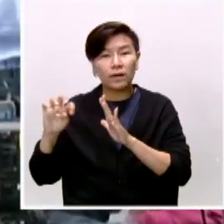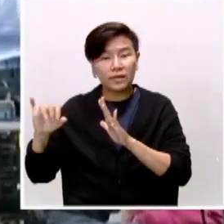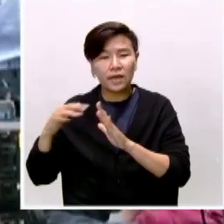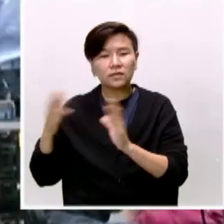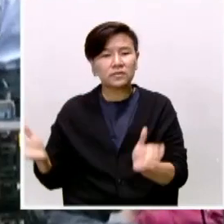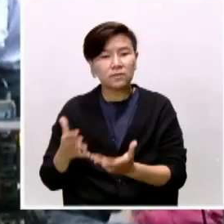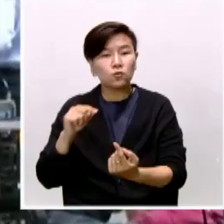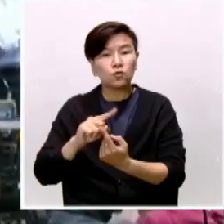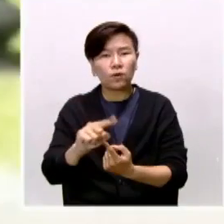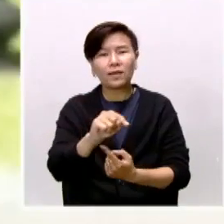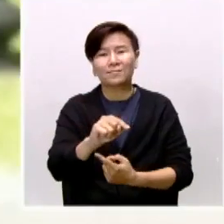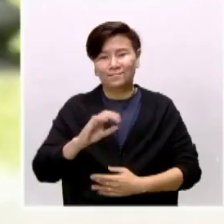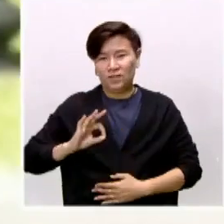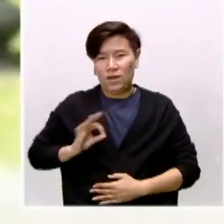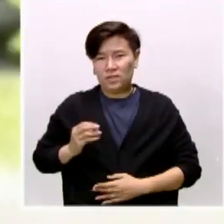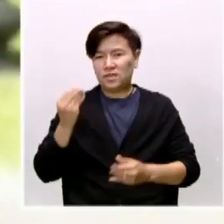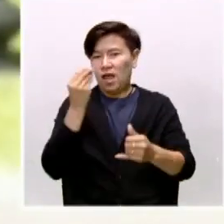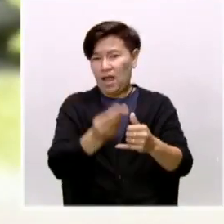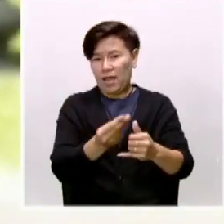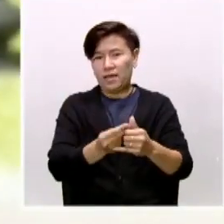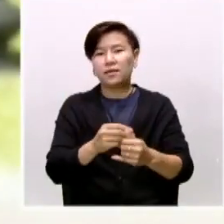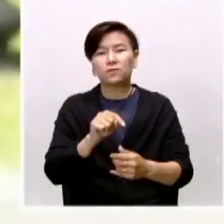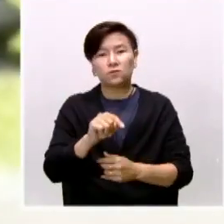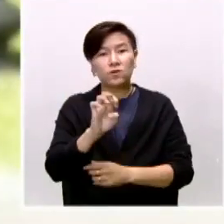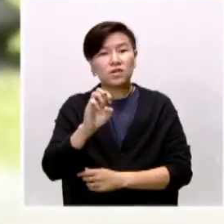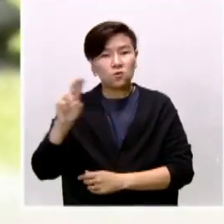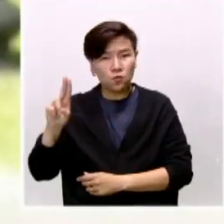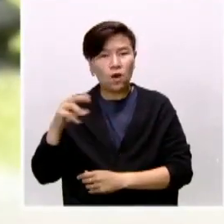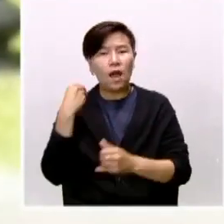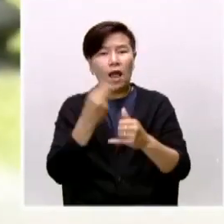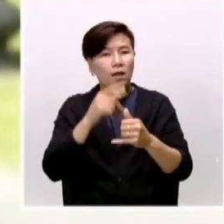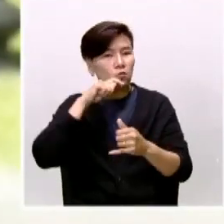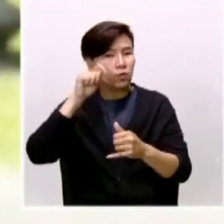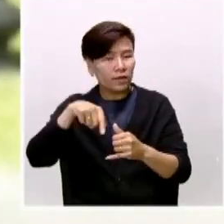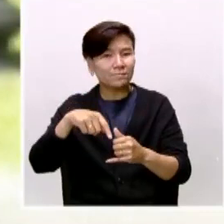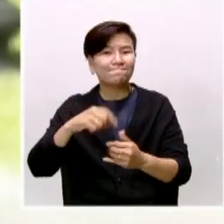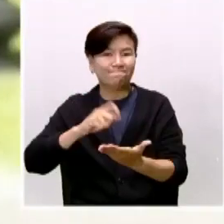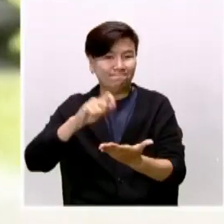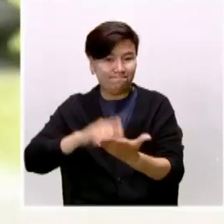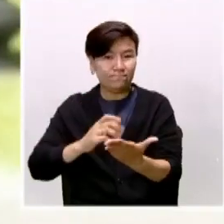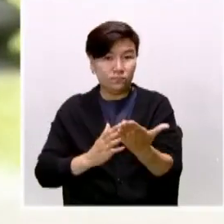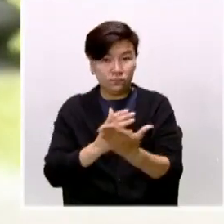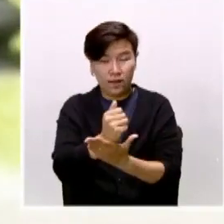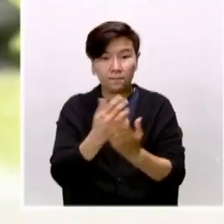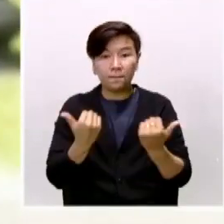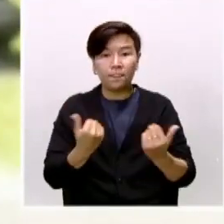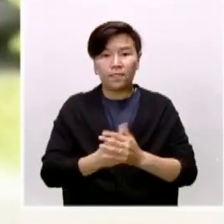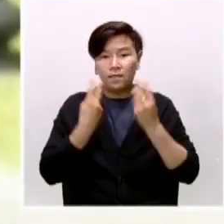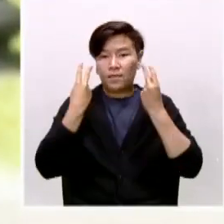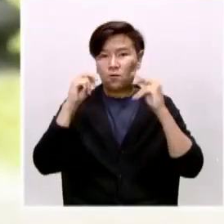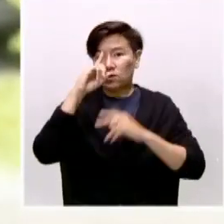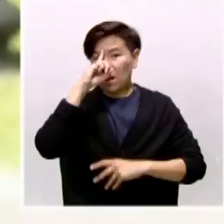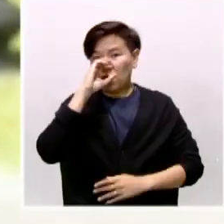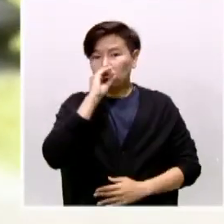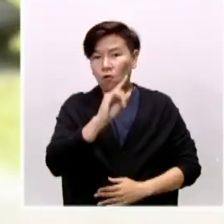านะผู้สมัครสมาชิก EU แก่ยูเครนในทันทีด้วยด้านนายกรัฐมนตรีของเยอรมนีกล่าวว่ายูเครน